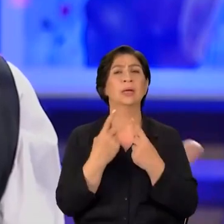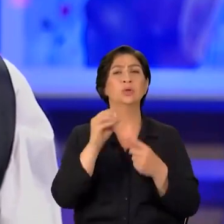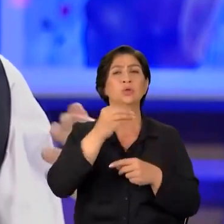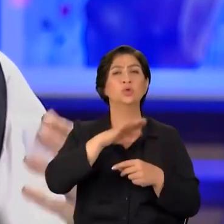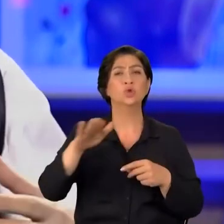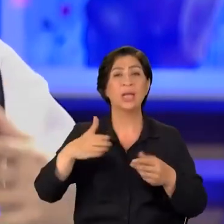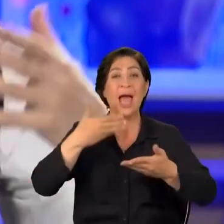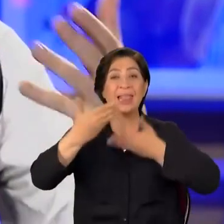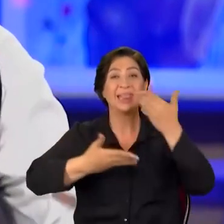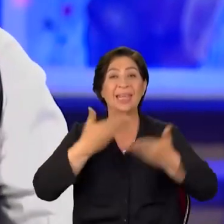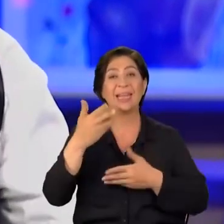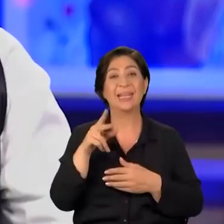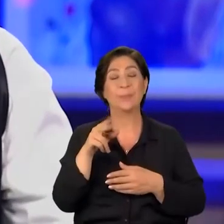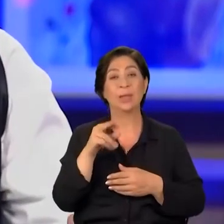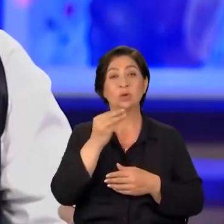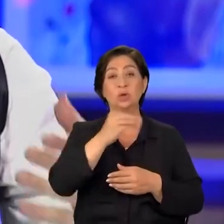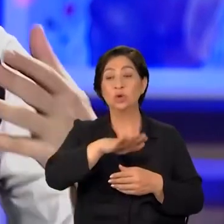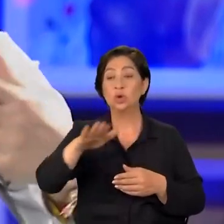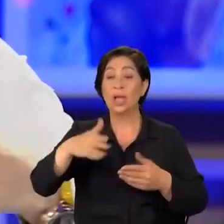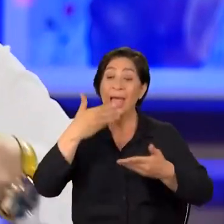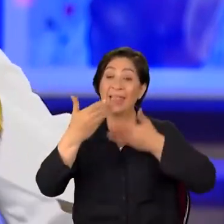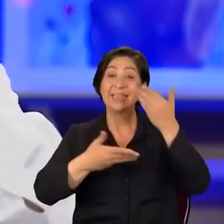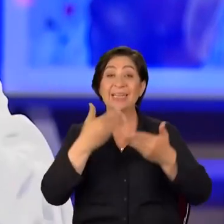konuşmaların çocuklara anlatır gibi,